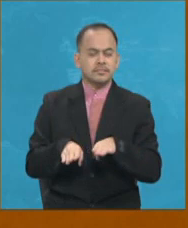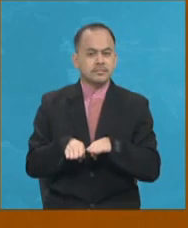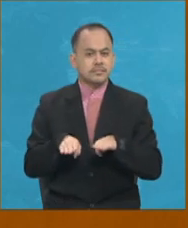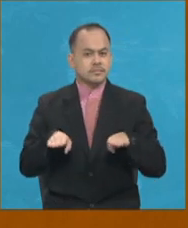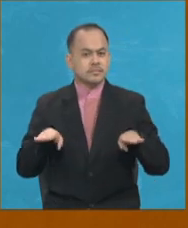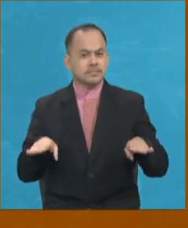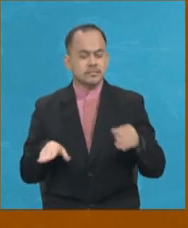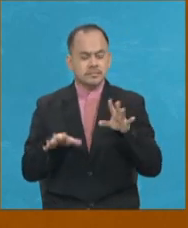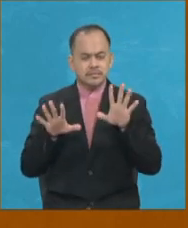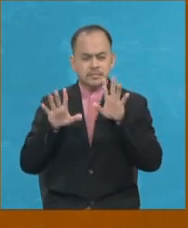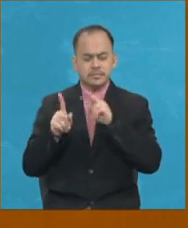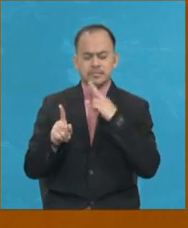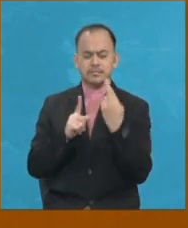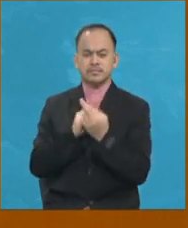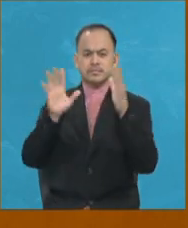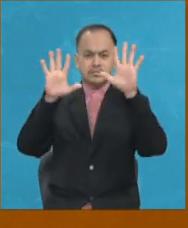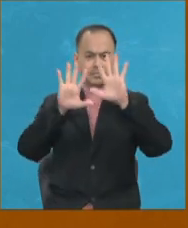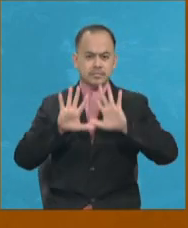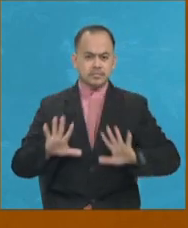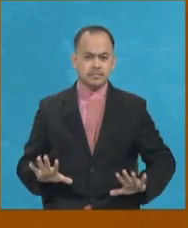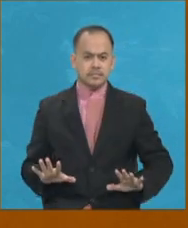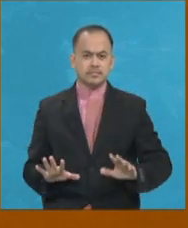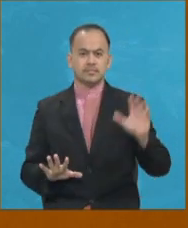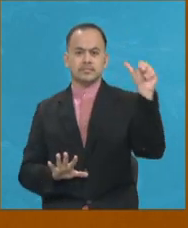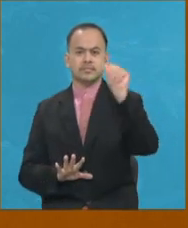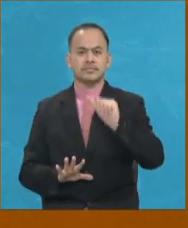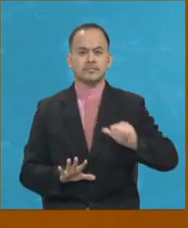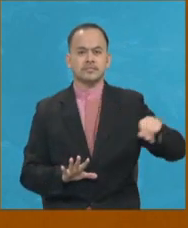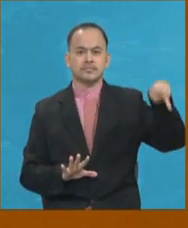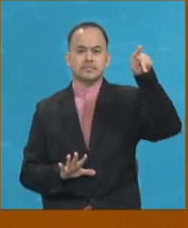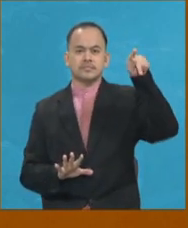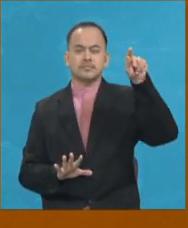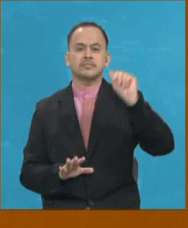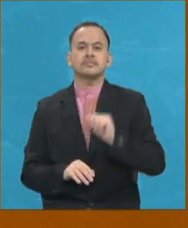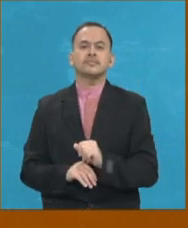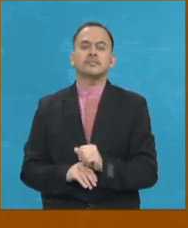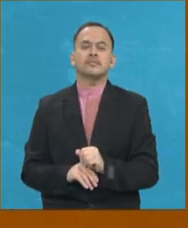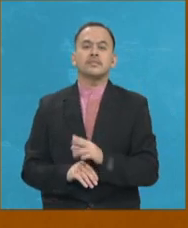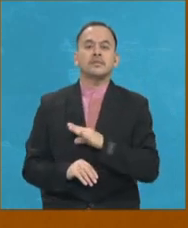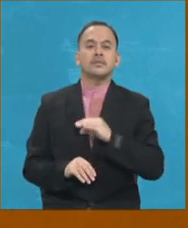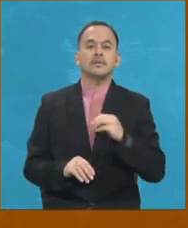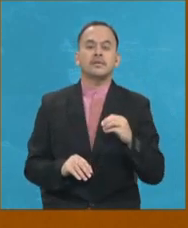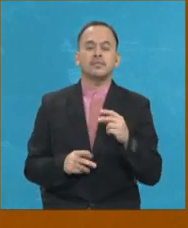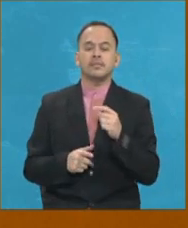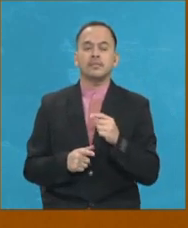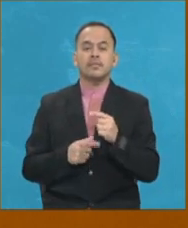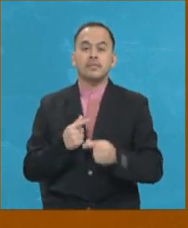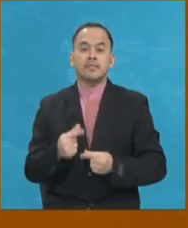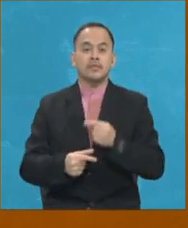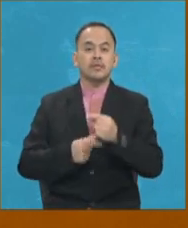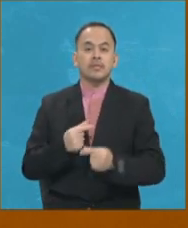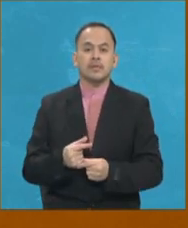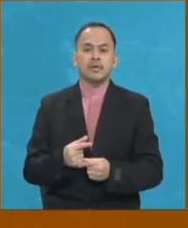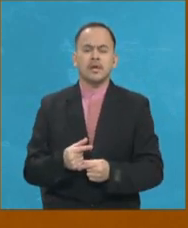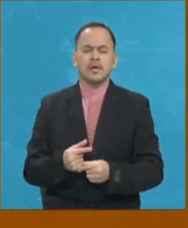dirantau ASEAN di Asia Pasifik ia bahkan di peringkat global adalah sangat